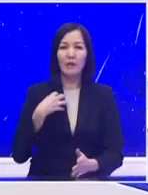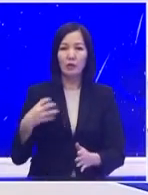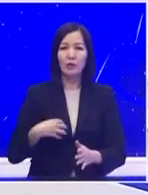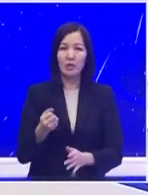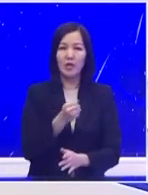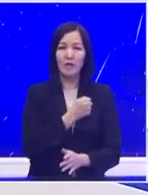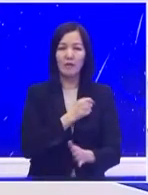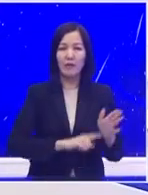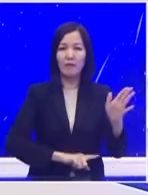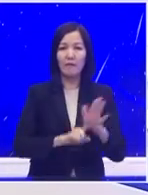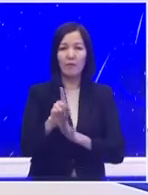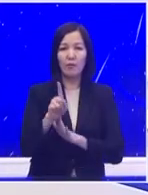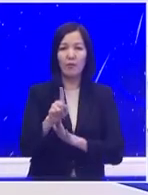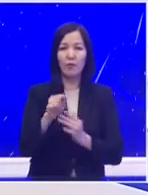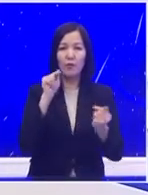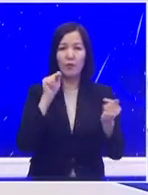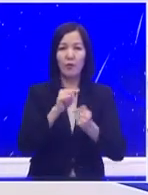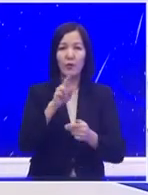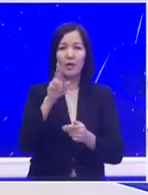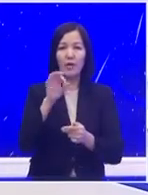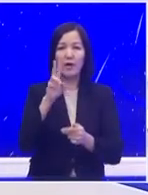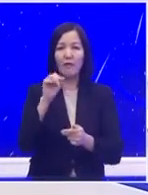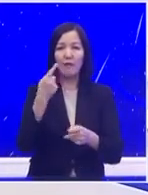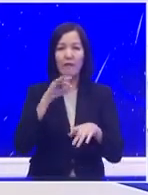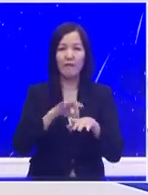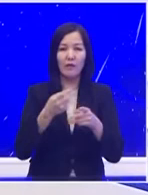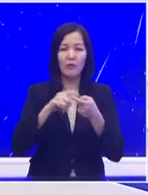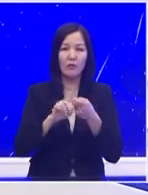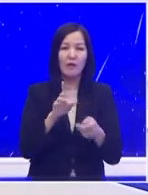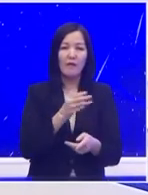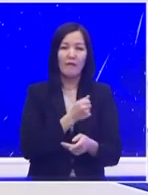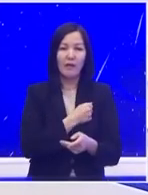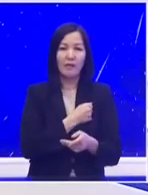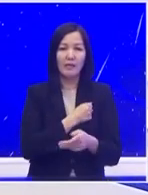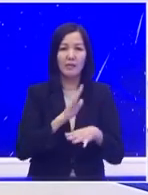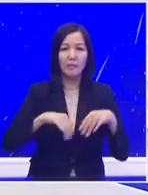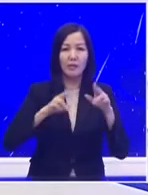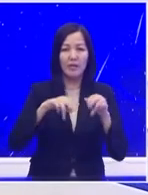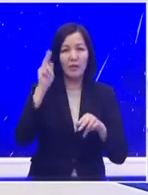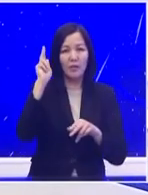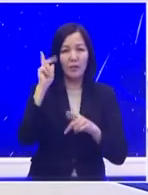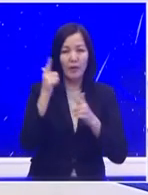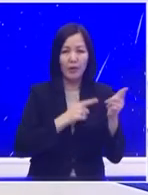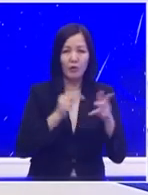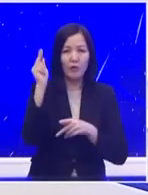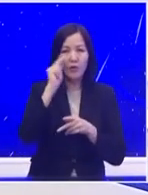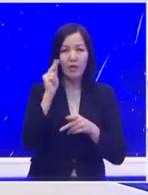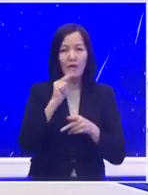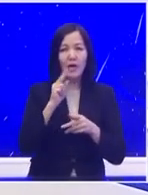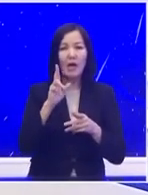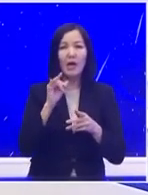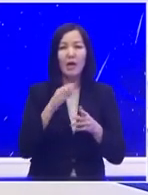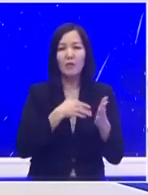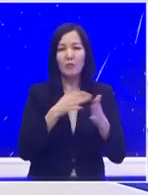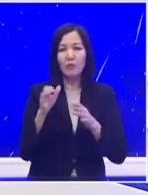Французская армия вступила в бой с коронавирусом. Военнослужащие прошли специальную подготовку и обучение тому, как перевозить заболевших